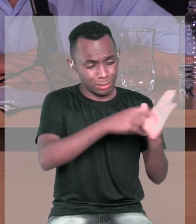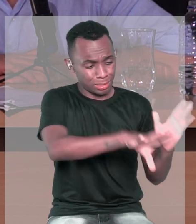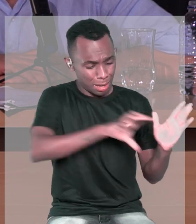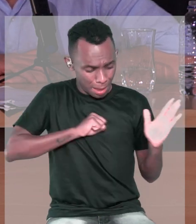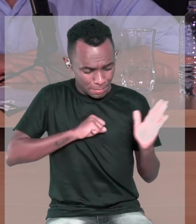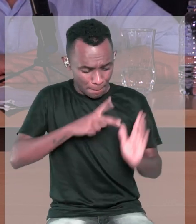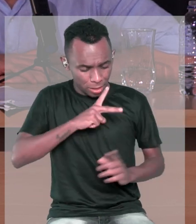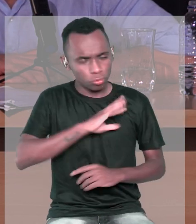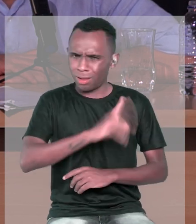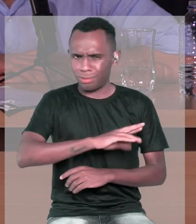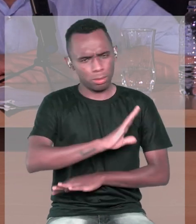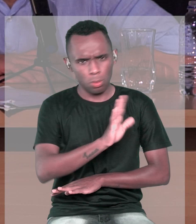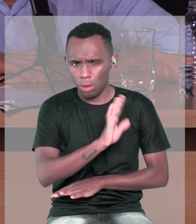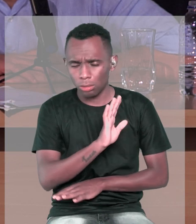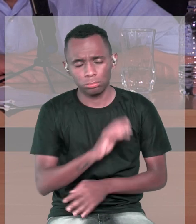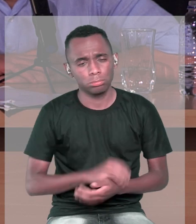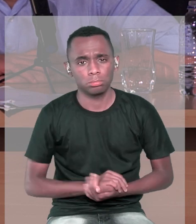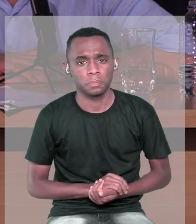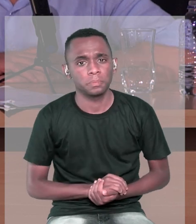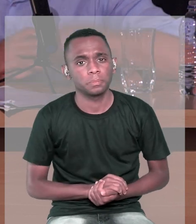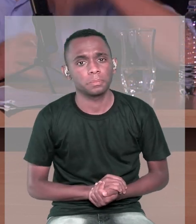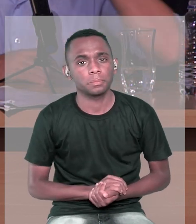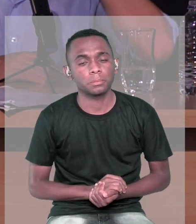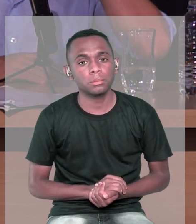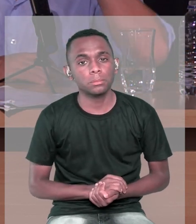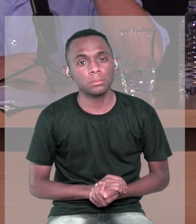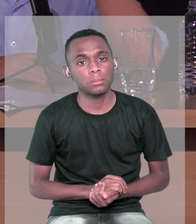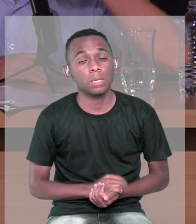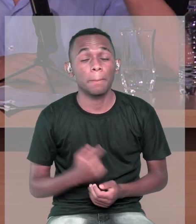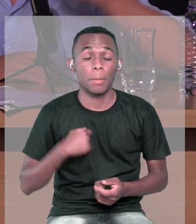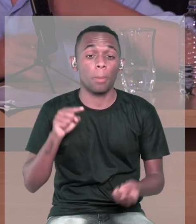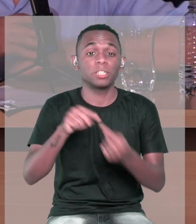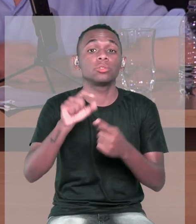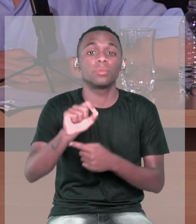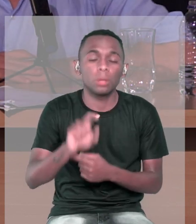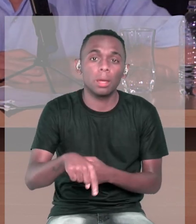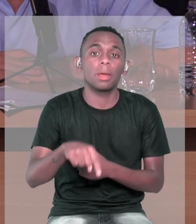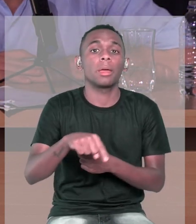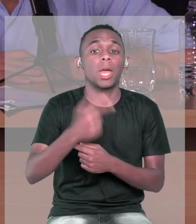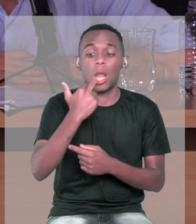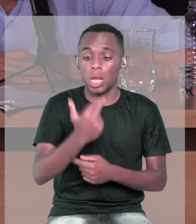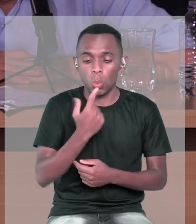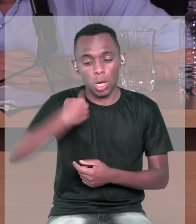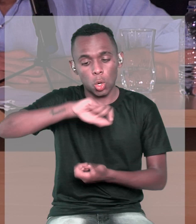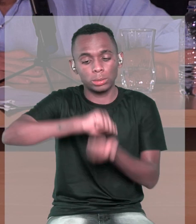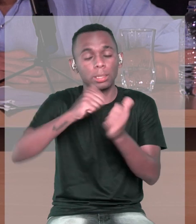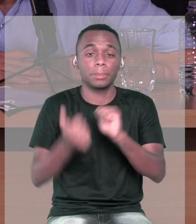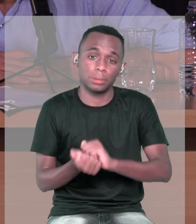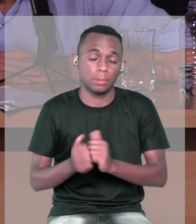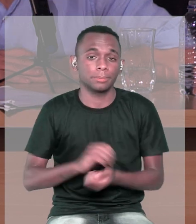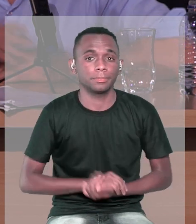propriedade privada. Il essaye de le restituer dans votre langue. Eu estou tentando restituir na nossa língua. Et